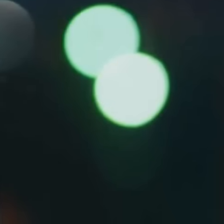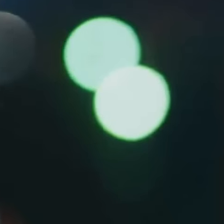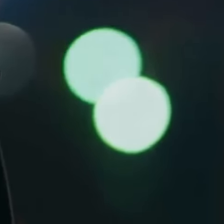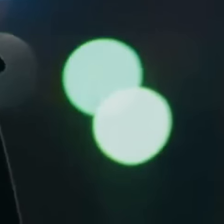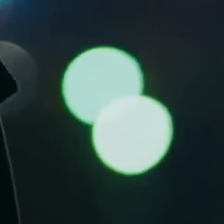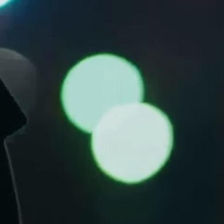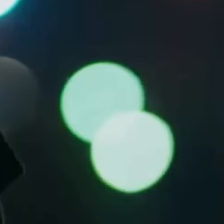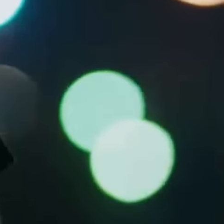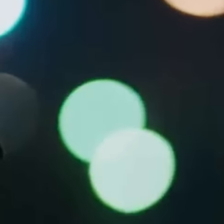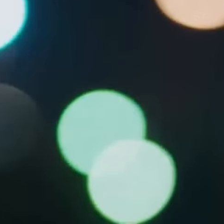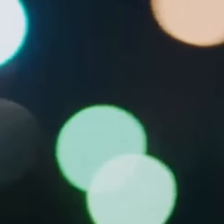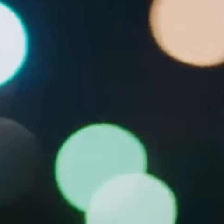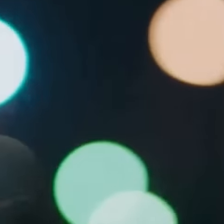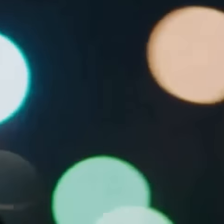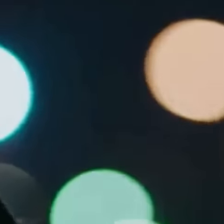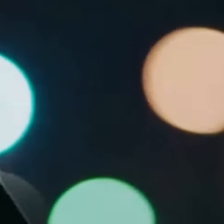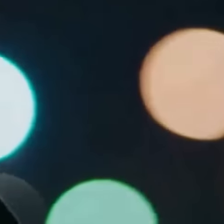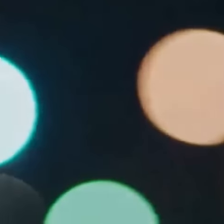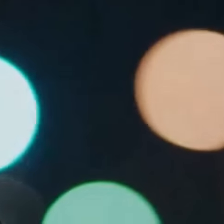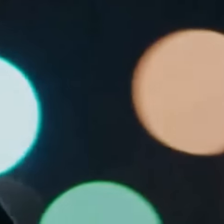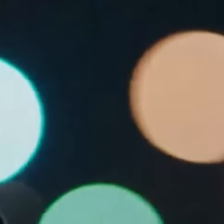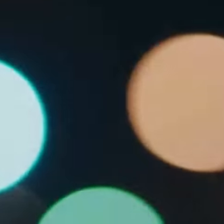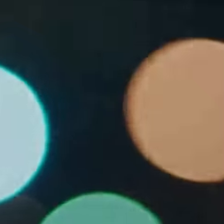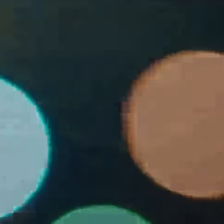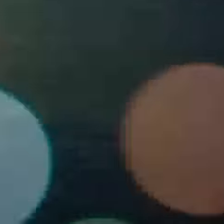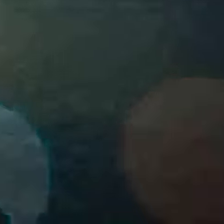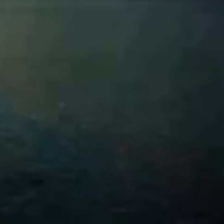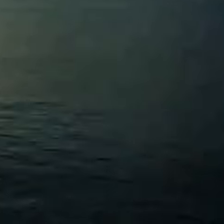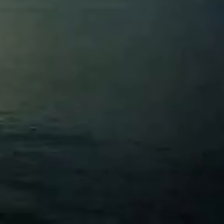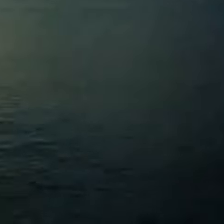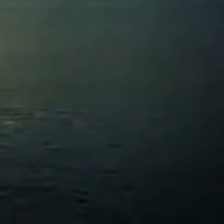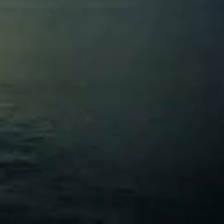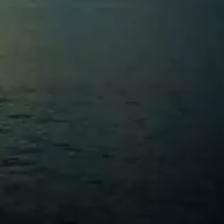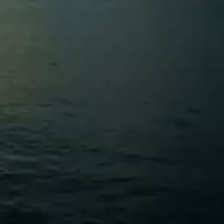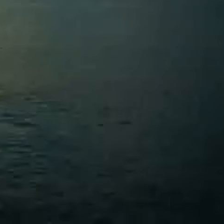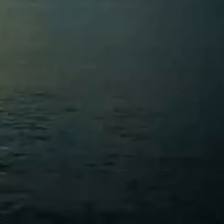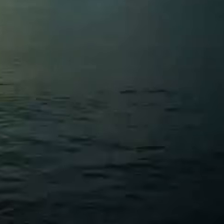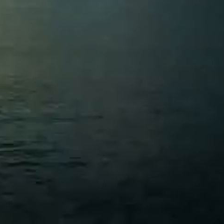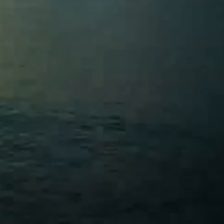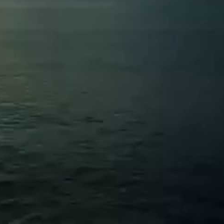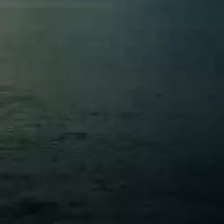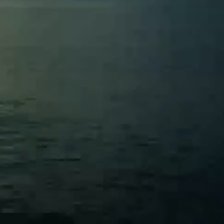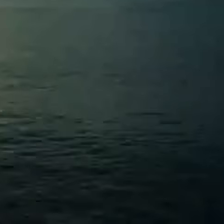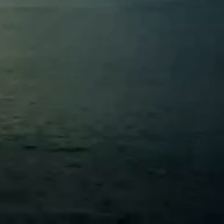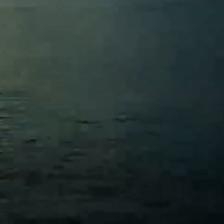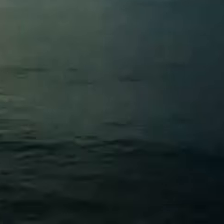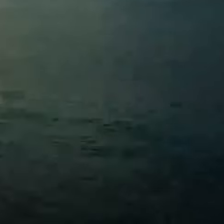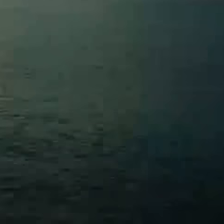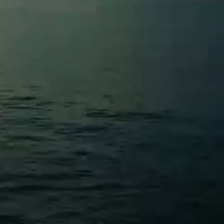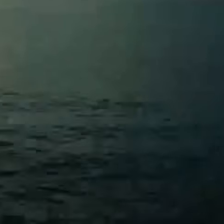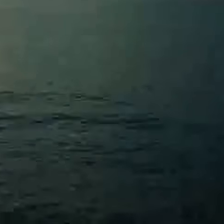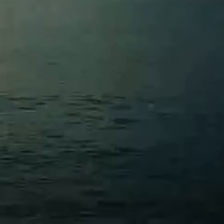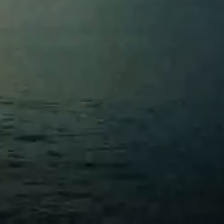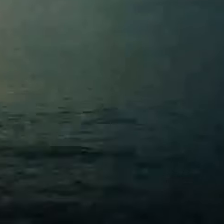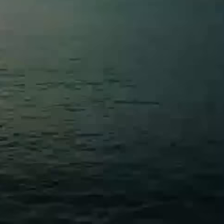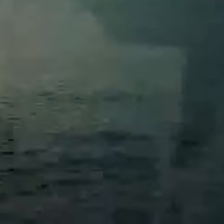Yan yana yürümeye devam ettiler. Zeyno samimi gülümsüyor. Hızlı zaman. Uçsuz bucaksız denizin üzerindeki bulutlar kayar